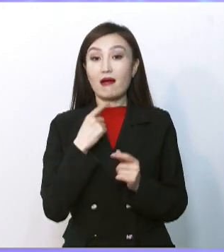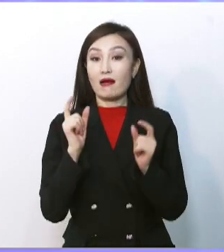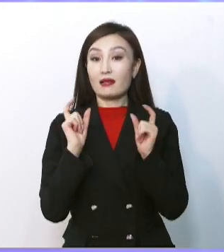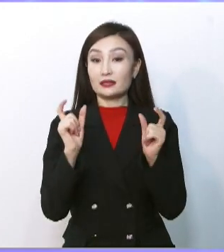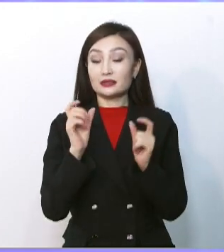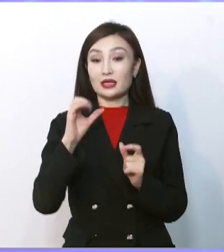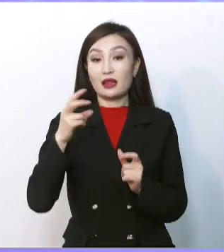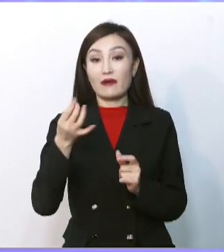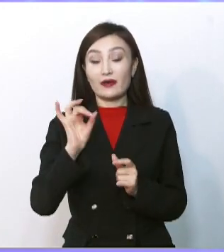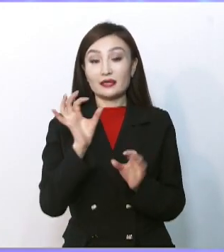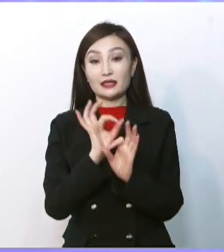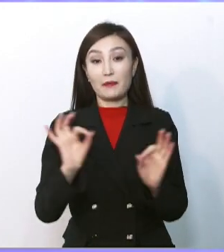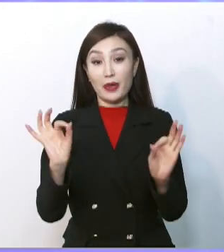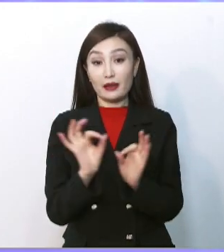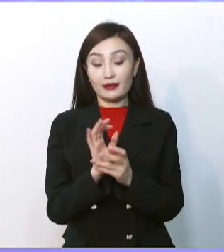соловей запел,